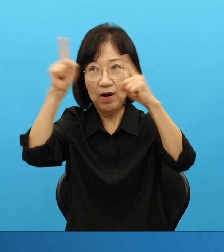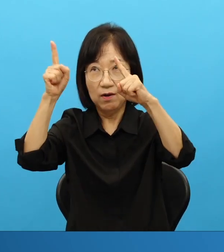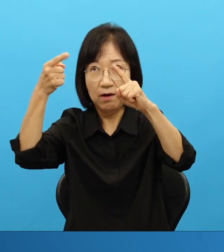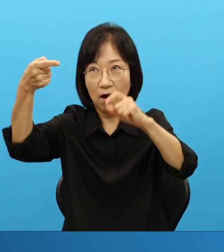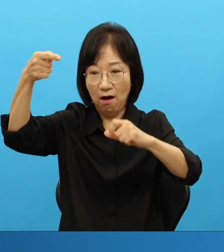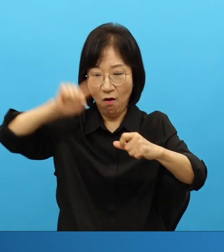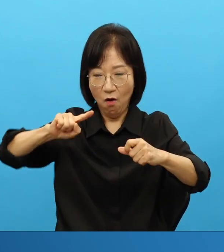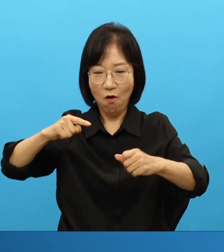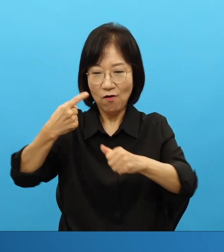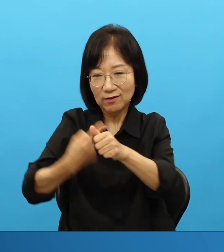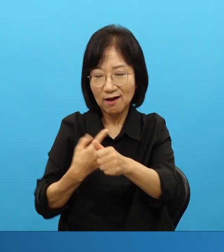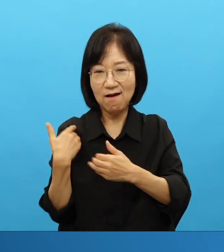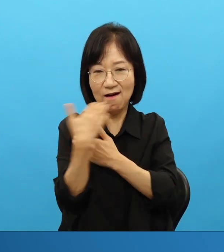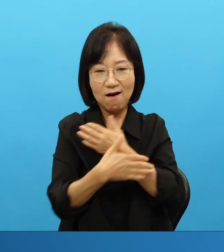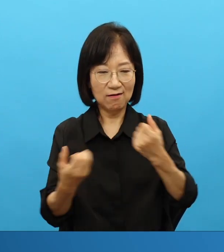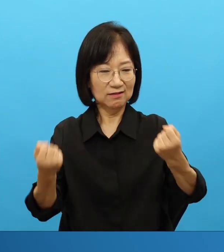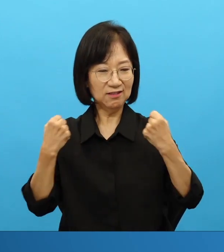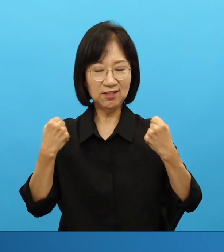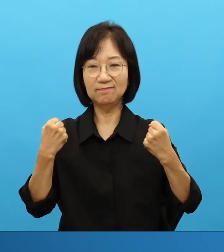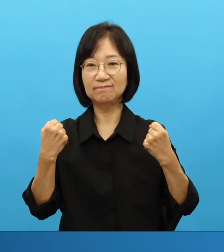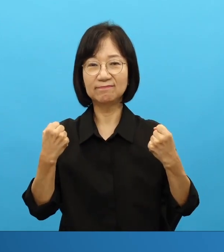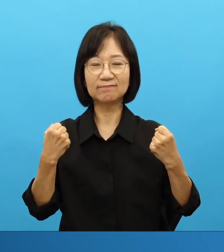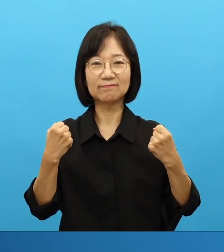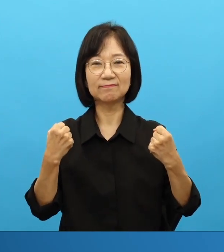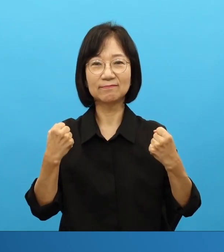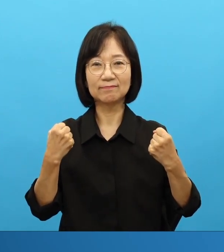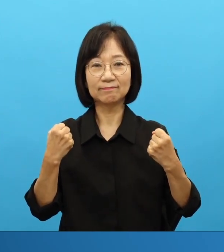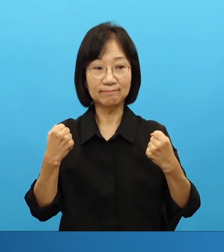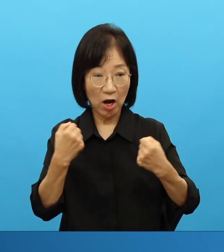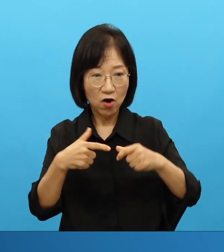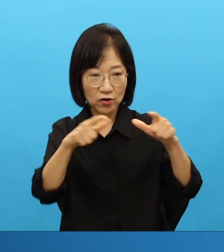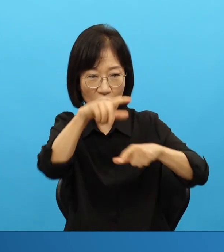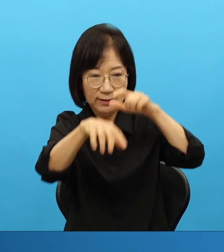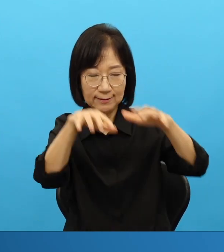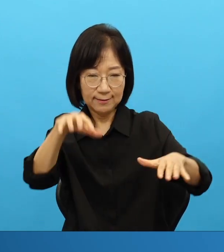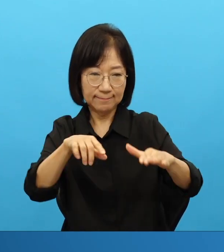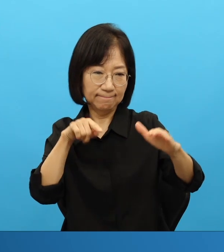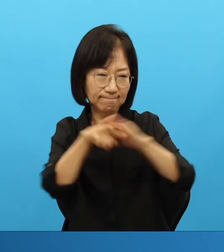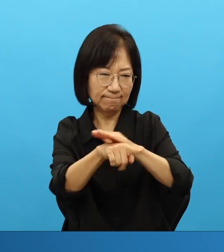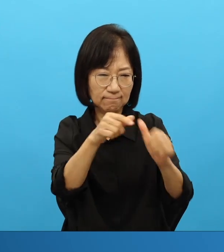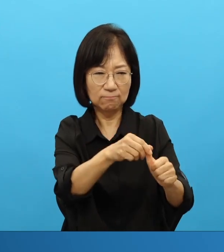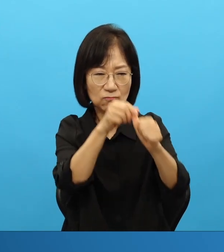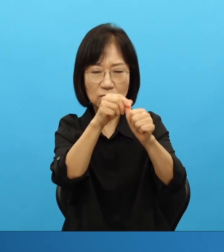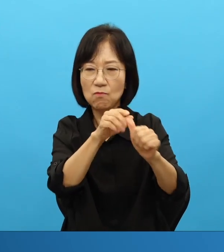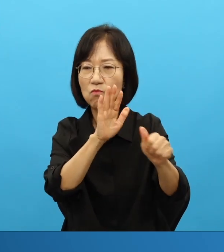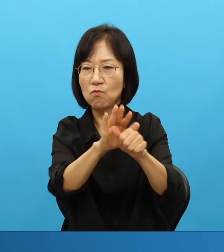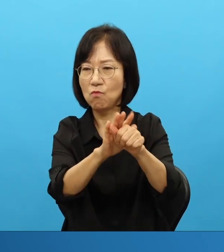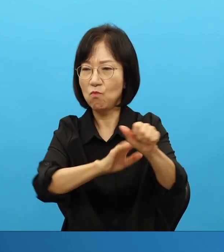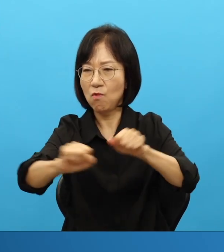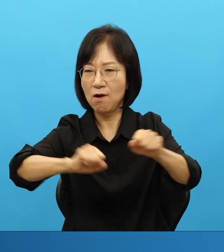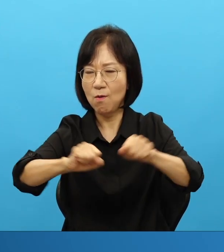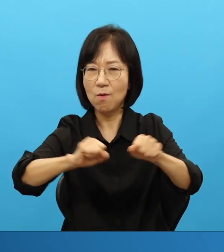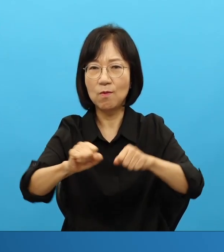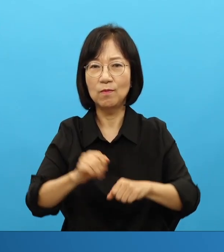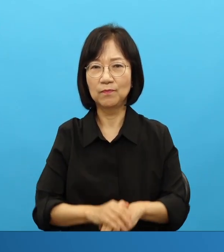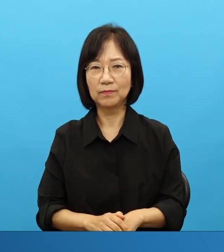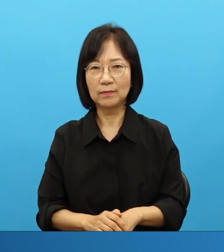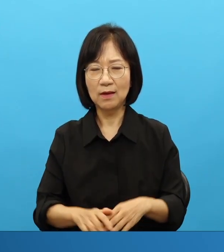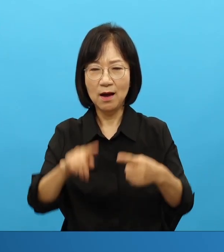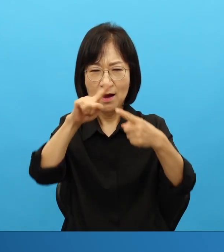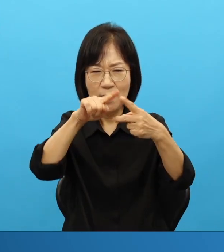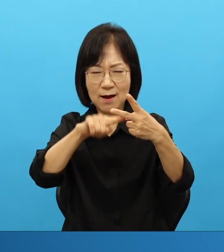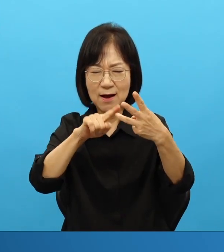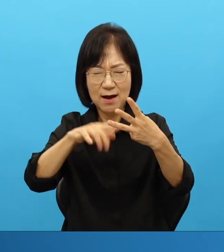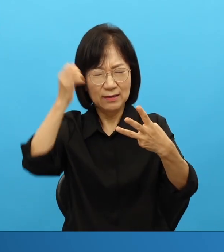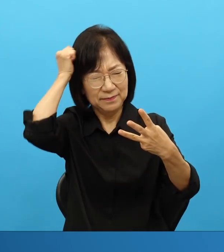Then even the physical things will follow suit. You must then gain 그래서 physical 현장 strength. 살리러 가. And with that, you must 현장 go to 살리도 save the 간단합니다. field. 세 가지만 기억하면